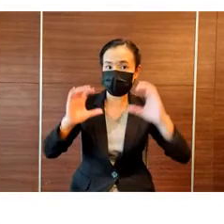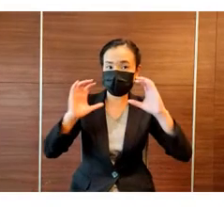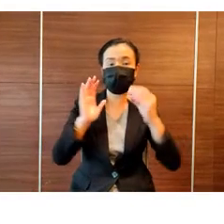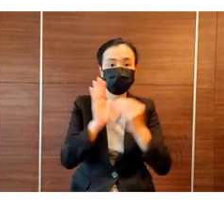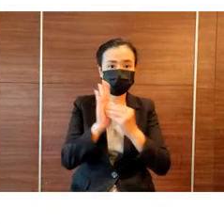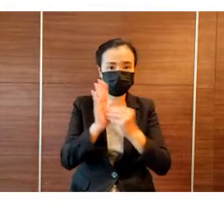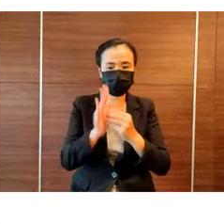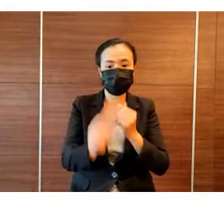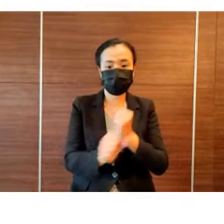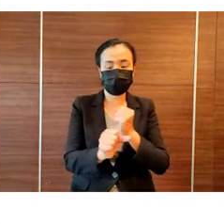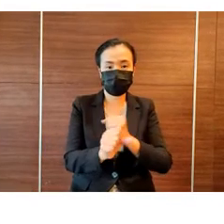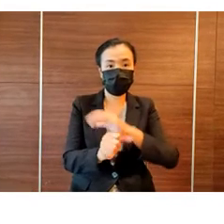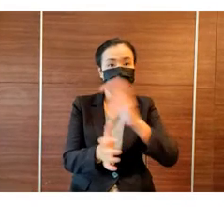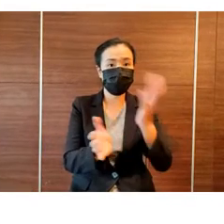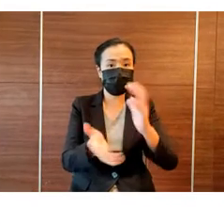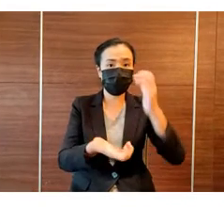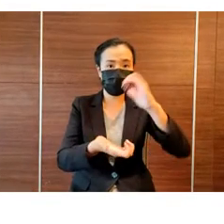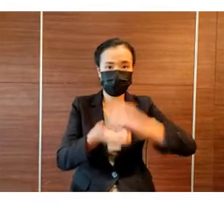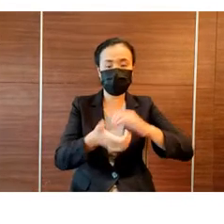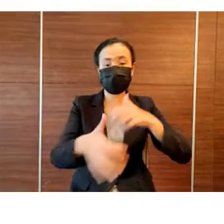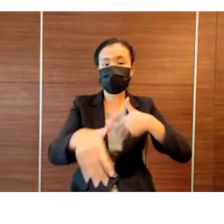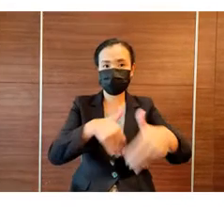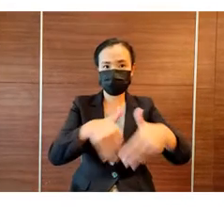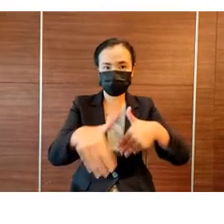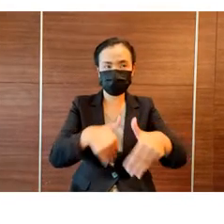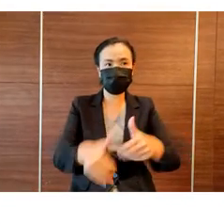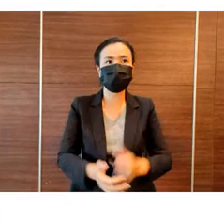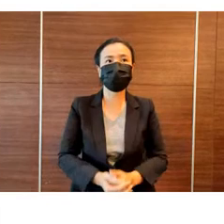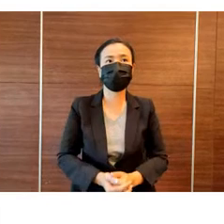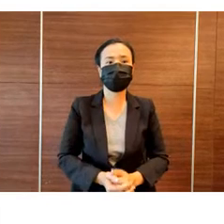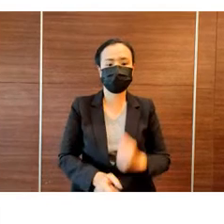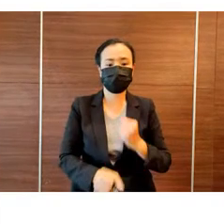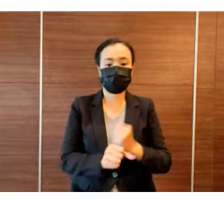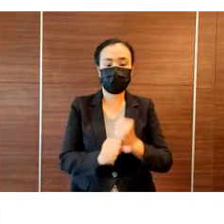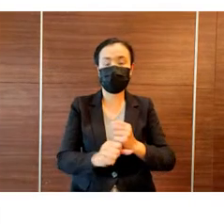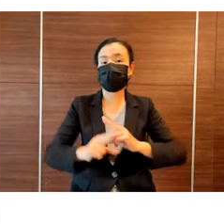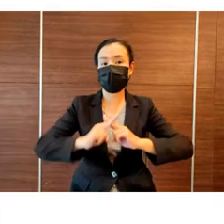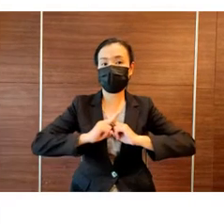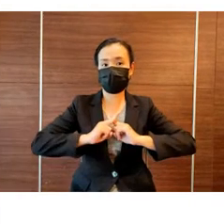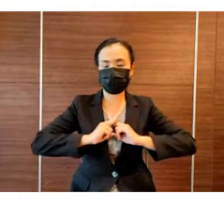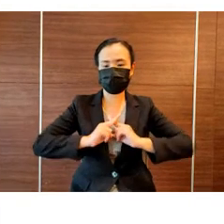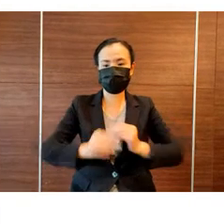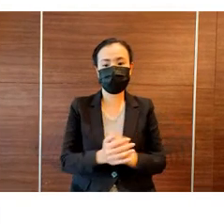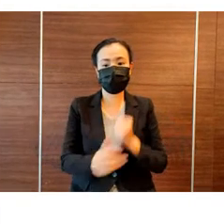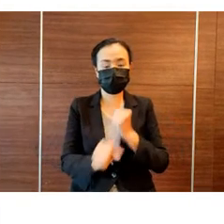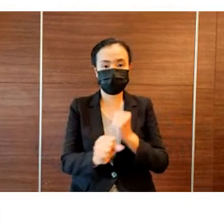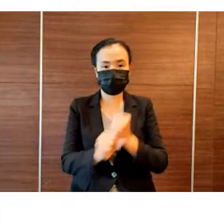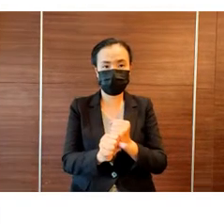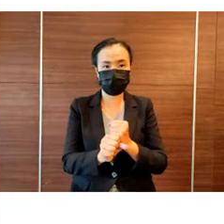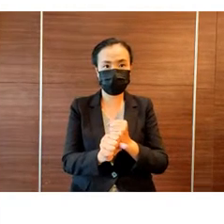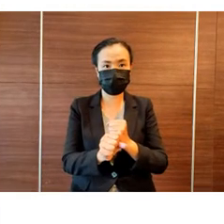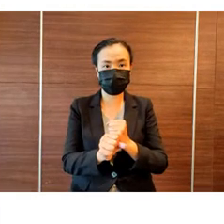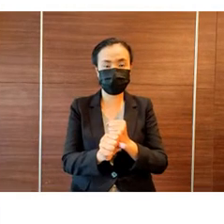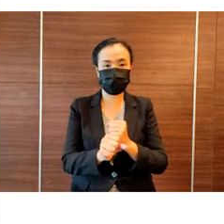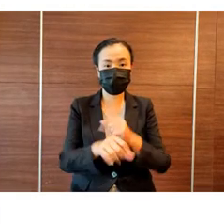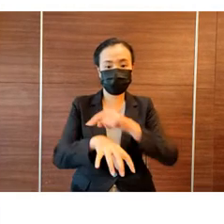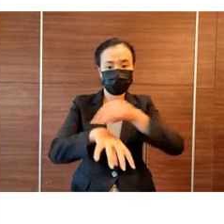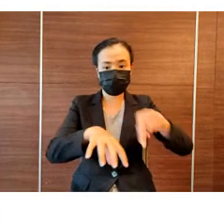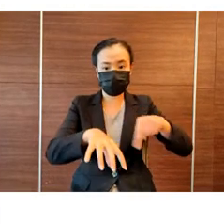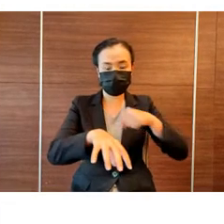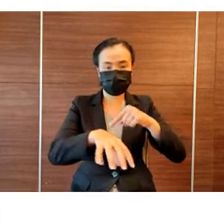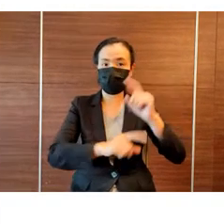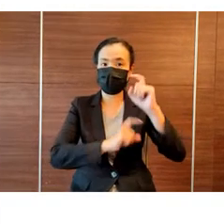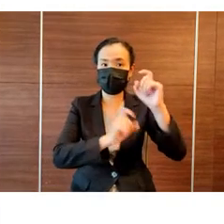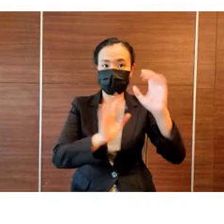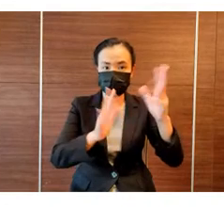นี่ยที่ทำงานร่วมกันกับองค์กรชุมชนแล้วก็ทำงานกับภาคเอกชนเนาะในการทำงานที่จะมีพื้นที่ปลอดภัยพื้น